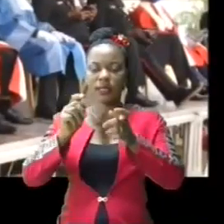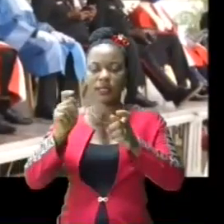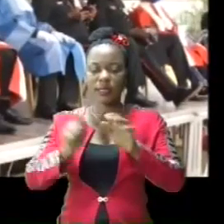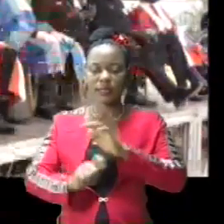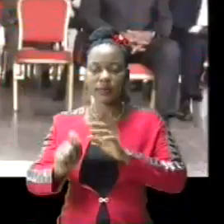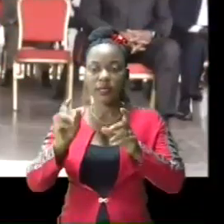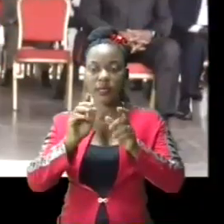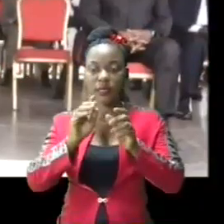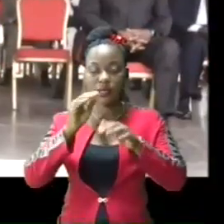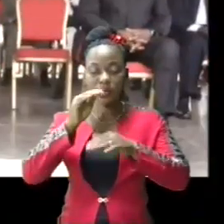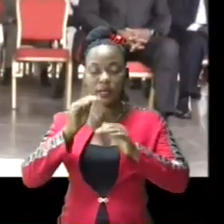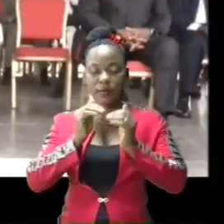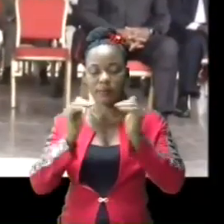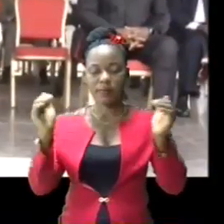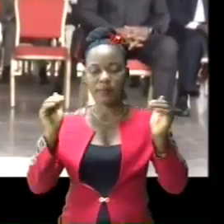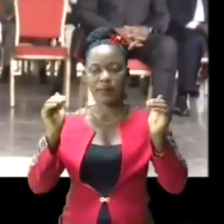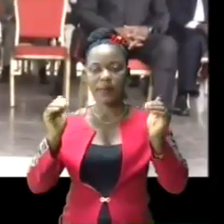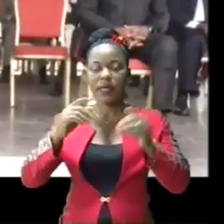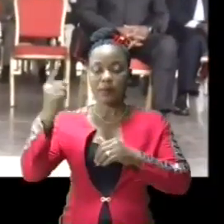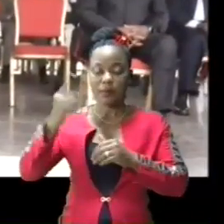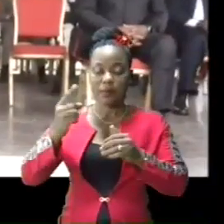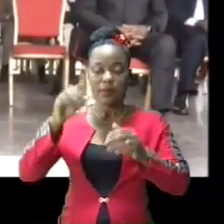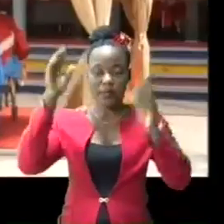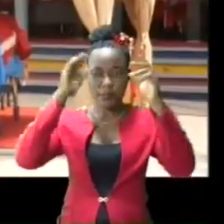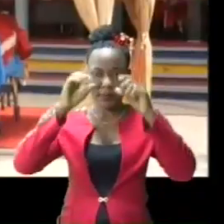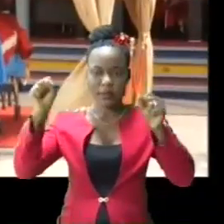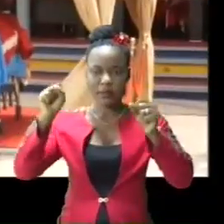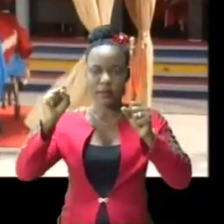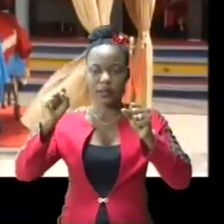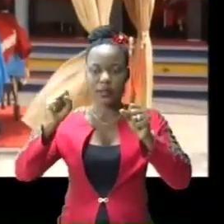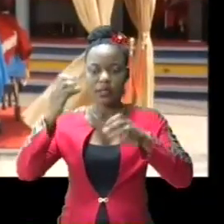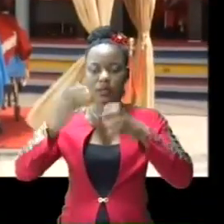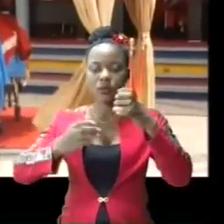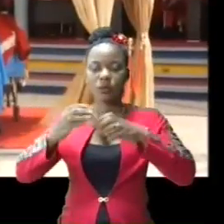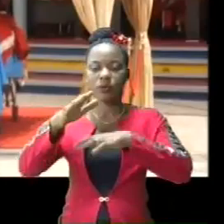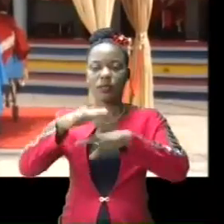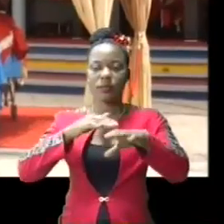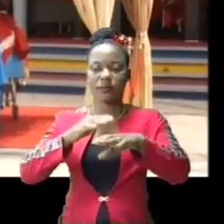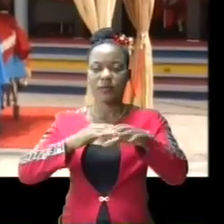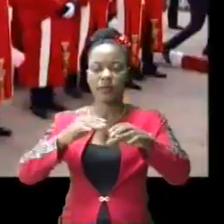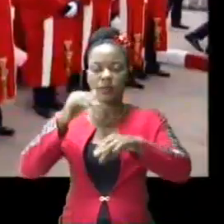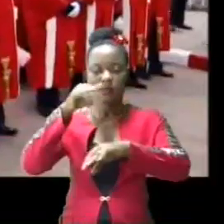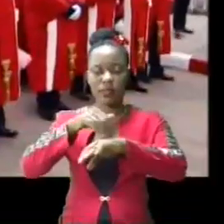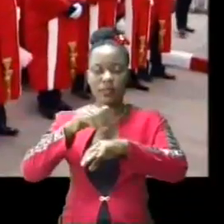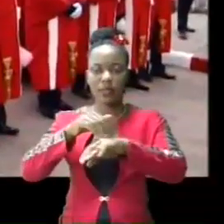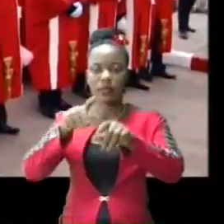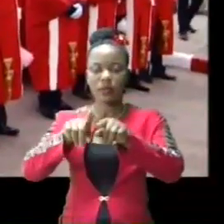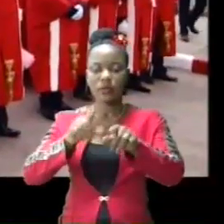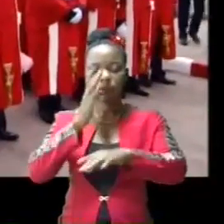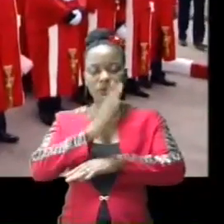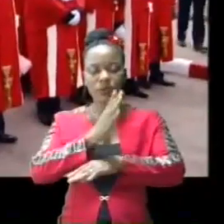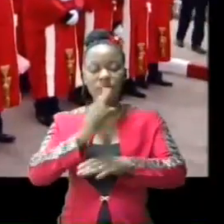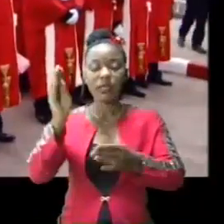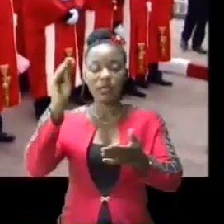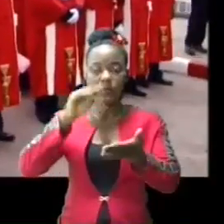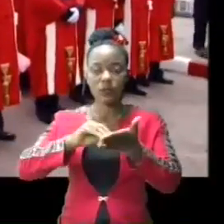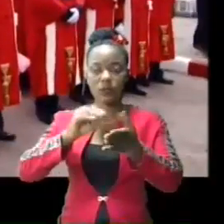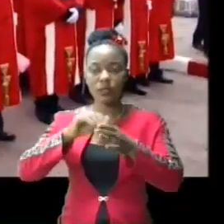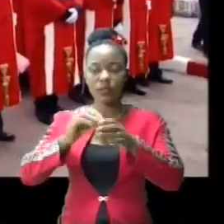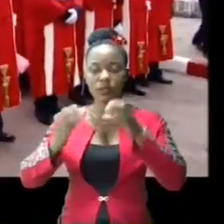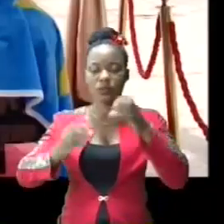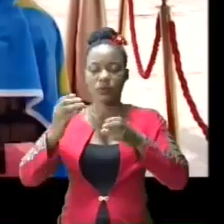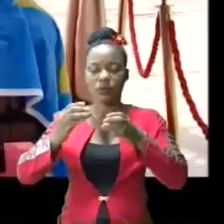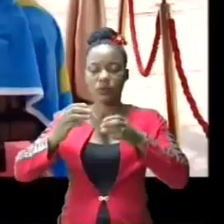Kinshasa Ponkasavubu, premier président de la cour d'appel de Matadi, conseiller à la Cour suprême de justice. La mort